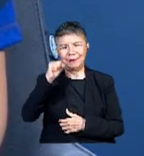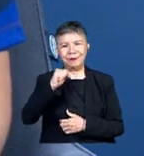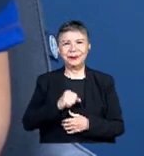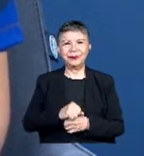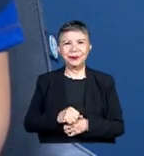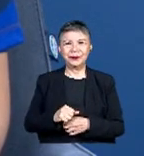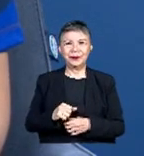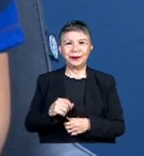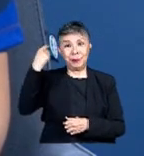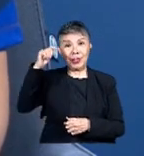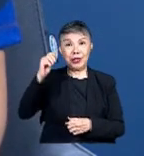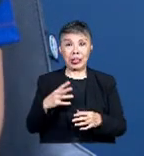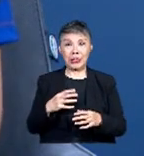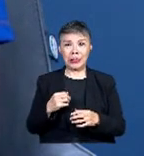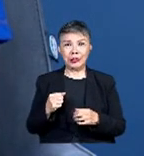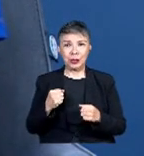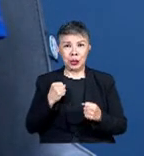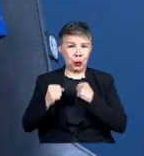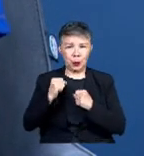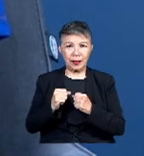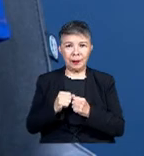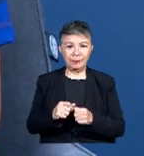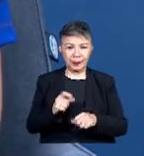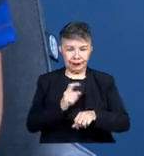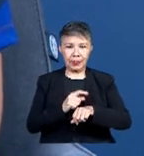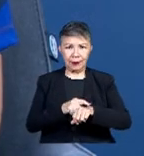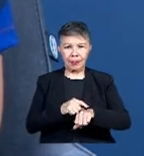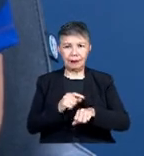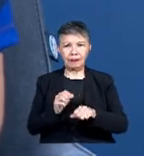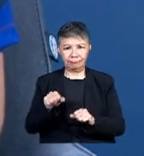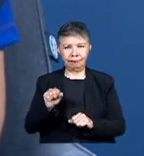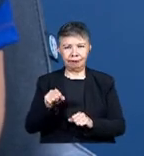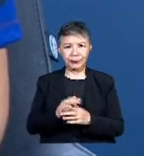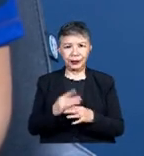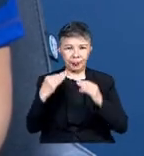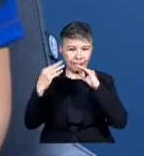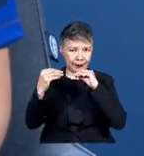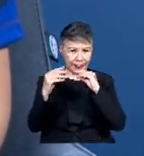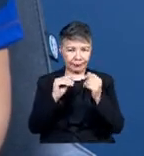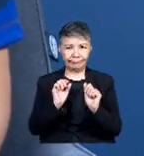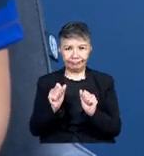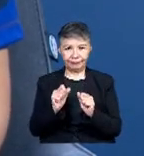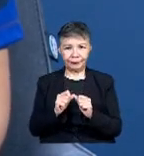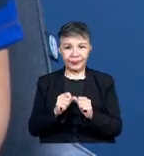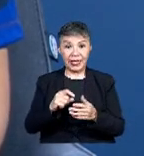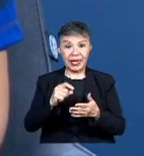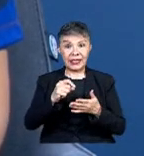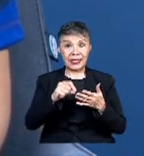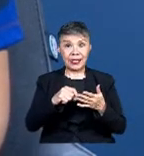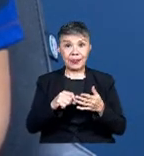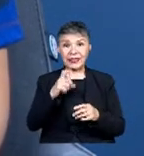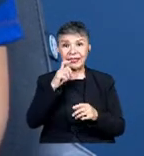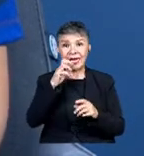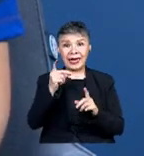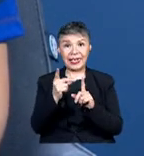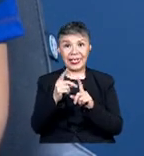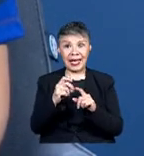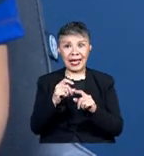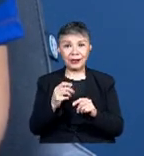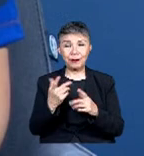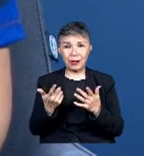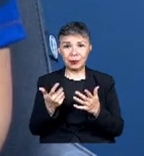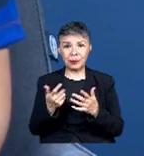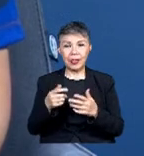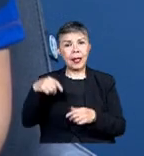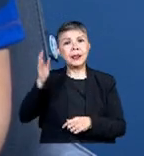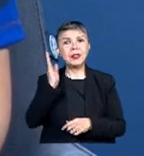Menteri, tapi tidak begitu terlambat, Pak. Masih banyak waktu dan juga masih ada waktu untuk kita berbincang. Dari catatan Pak Chandra sudah cukup baik. Dari